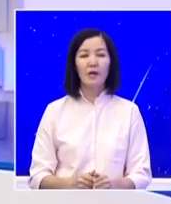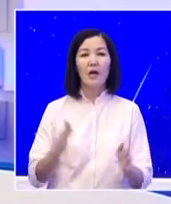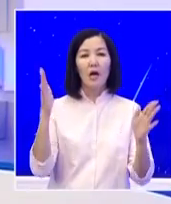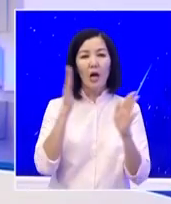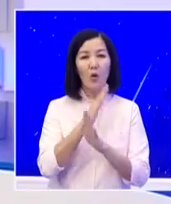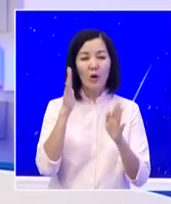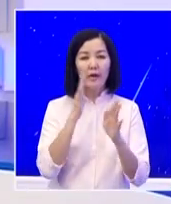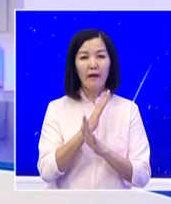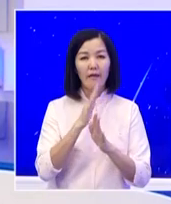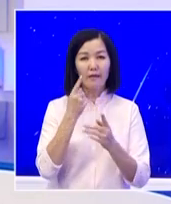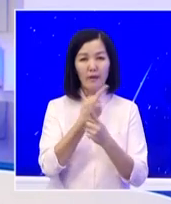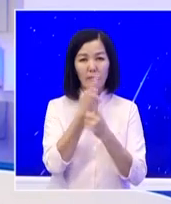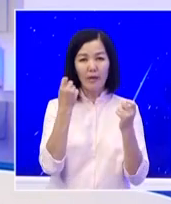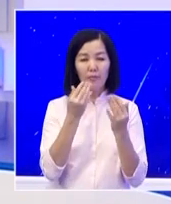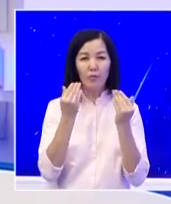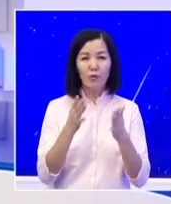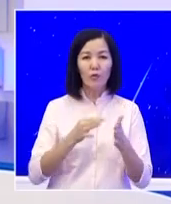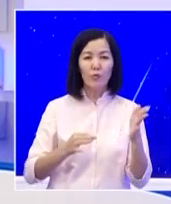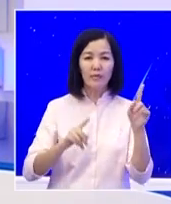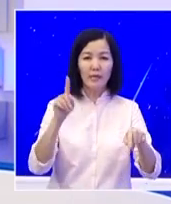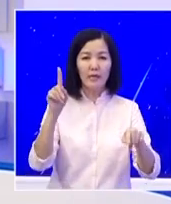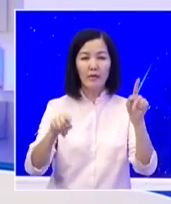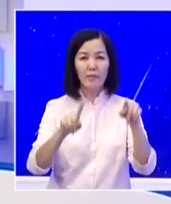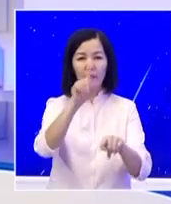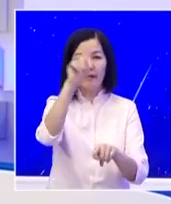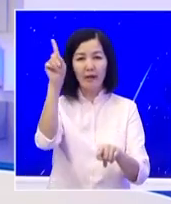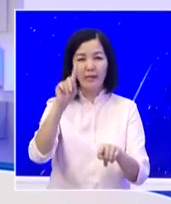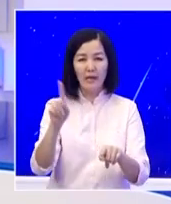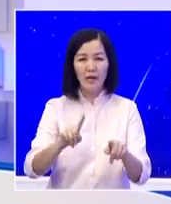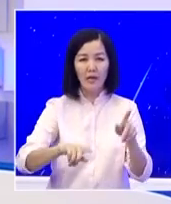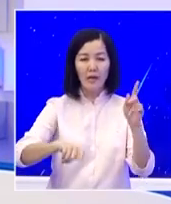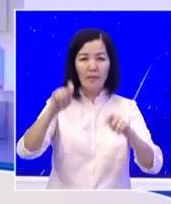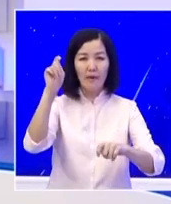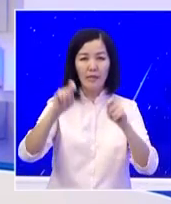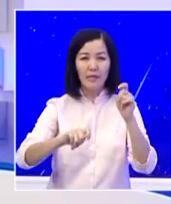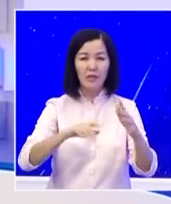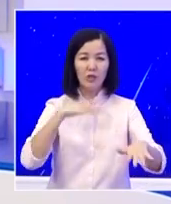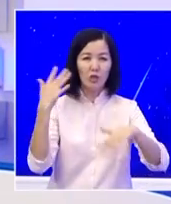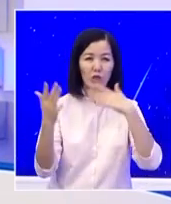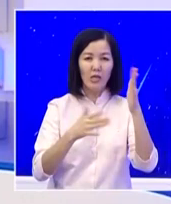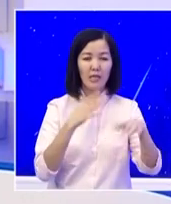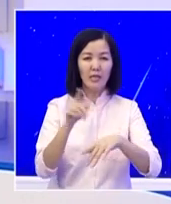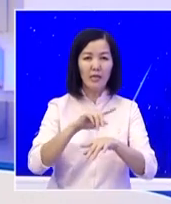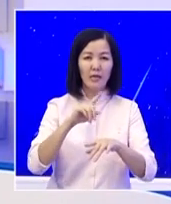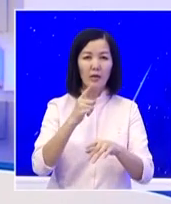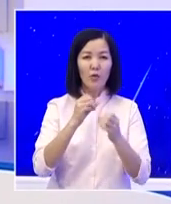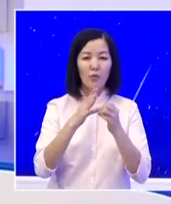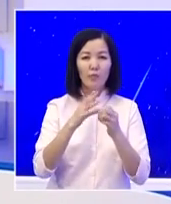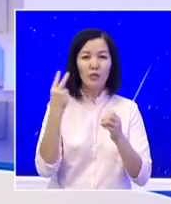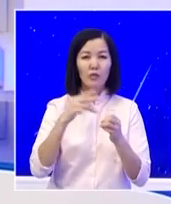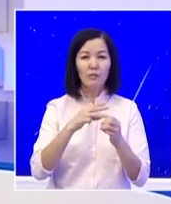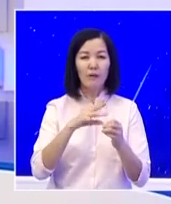Қазгидрометтің мәліметінше бүгін облыстың кей аймағында найзағай ойнайды. Батыс пен солтүстік шығыстан соғатын желдің екпіні 15-20